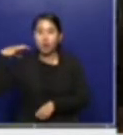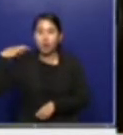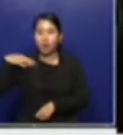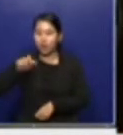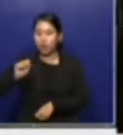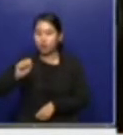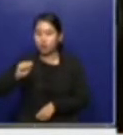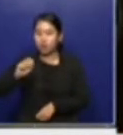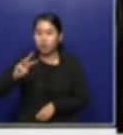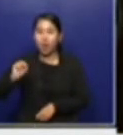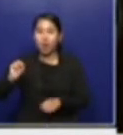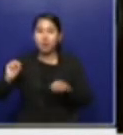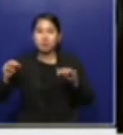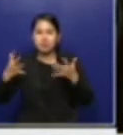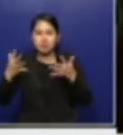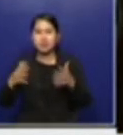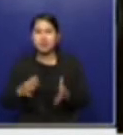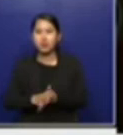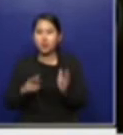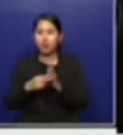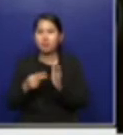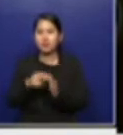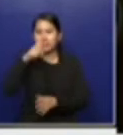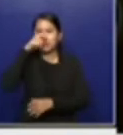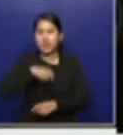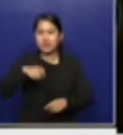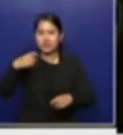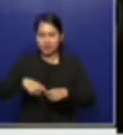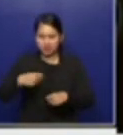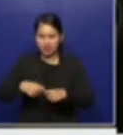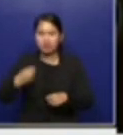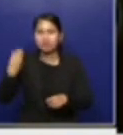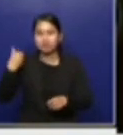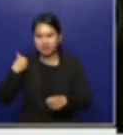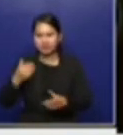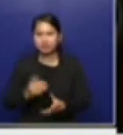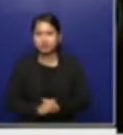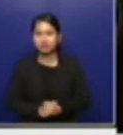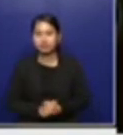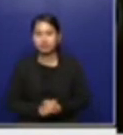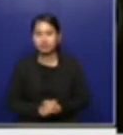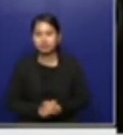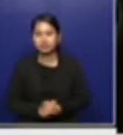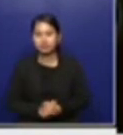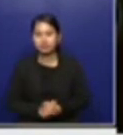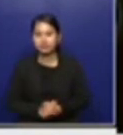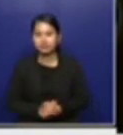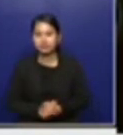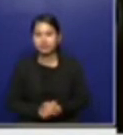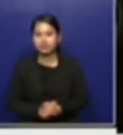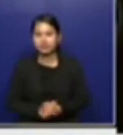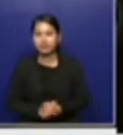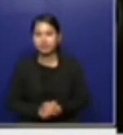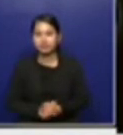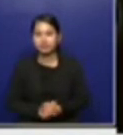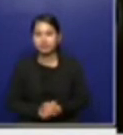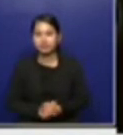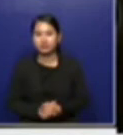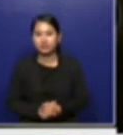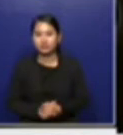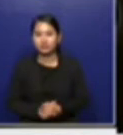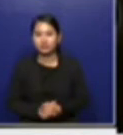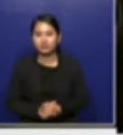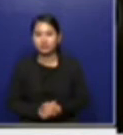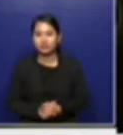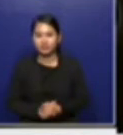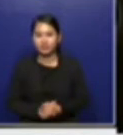เนี่ยผมว่าประเทศเราคงลำบากกว่านี้เยอะมากเพราะฉะนั้นในส่วนที่อสม.ดำเนิน